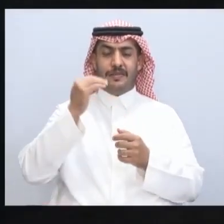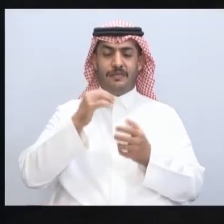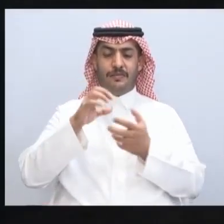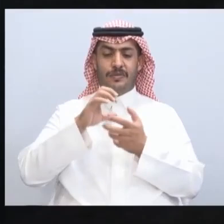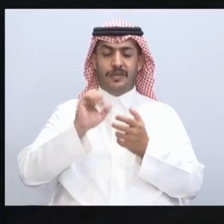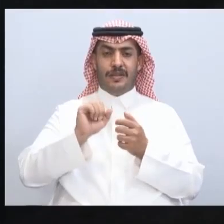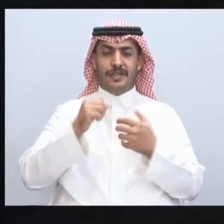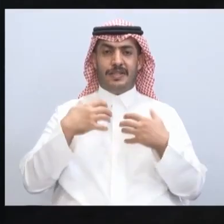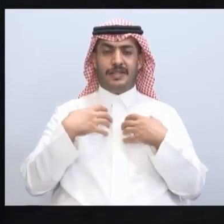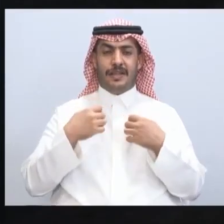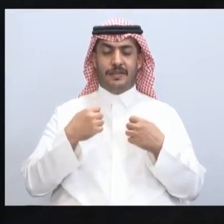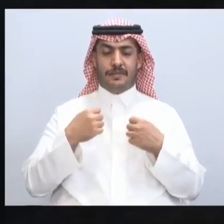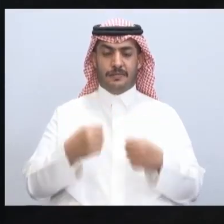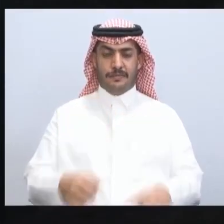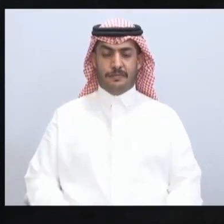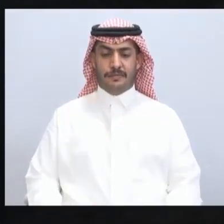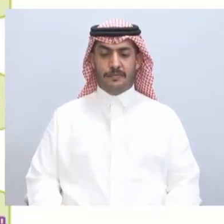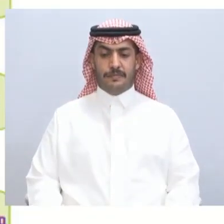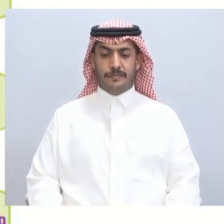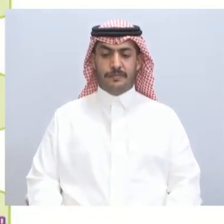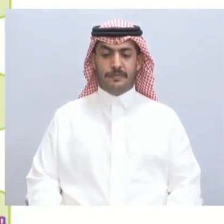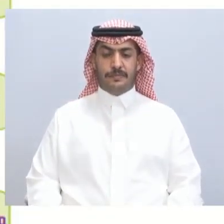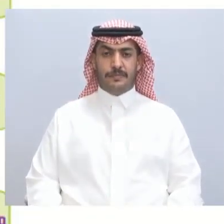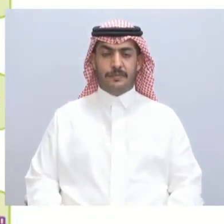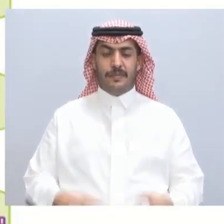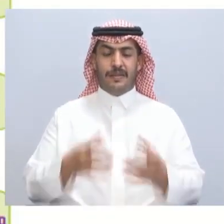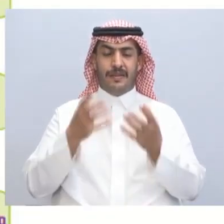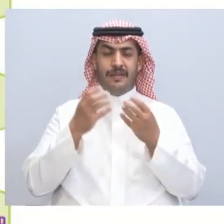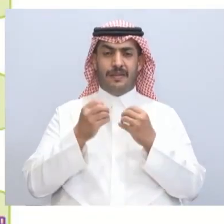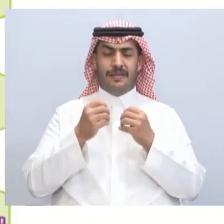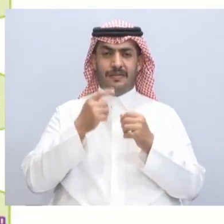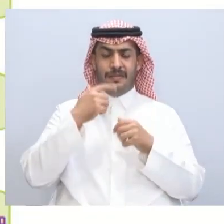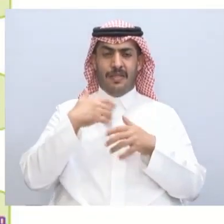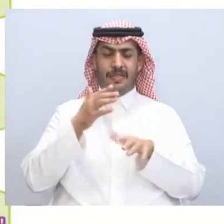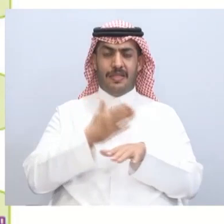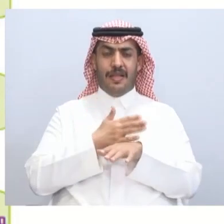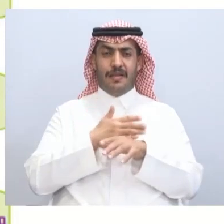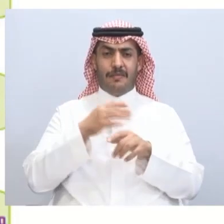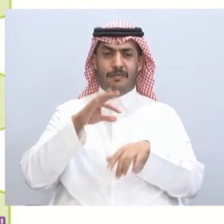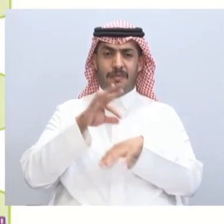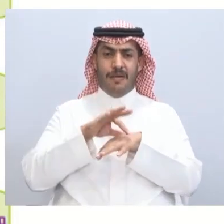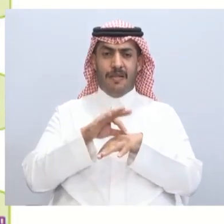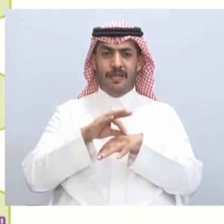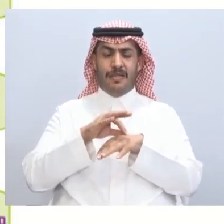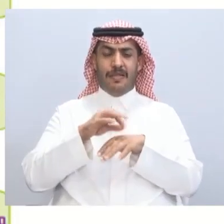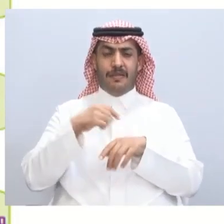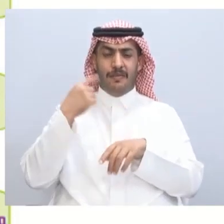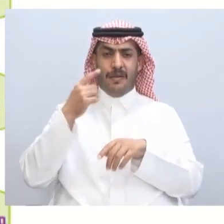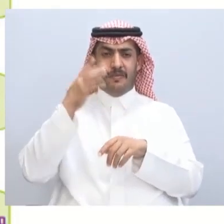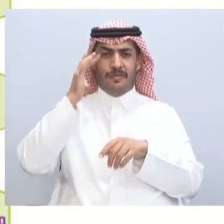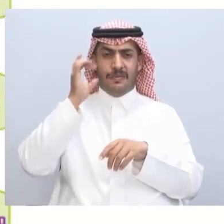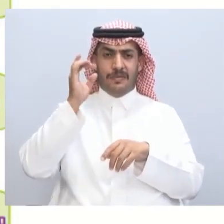المشكلات الصحيه بارك الله فيكم قله مقاومه الجسم للامراض مثل